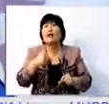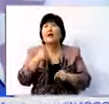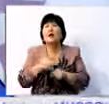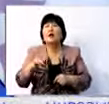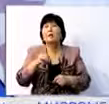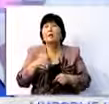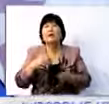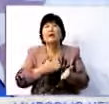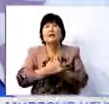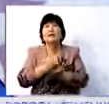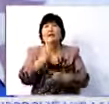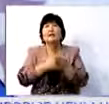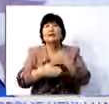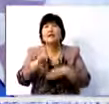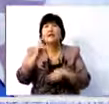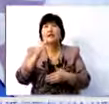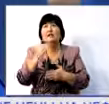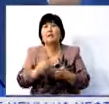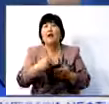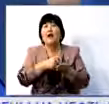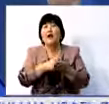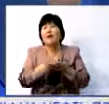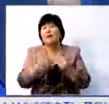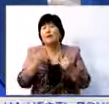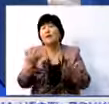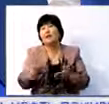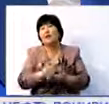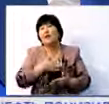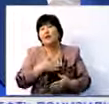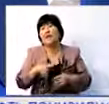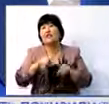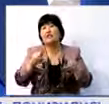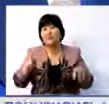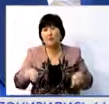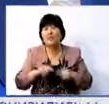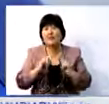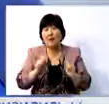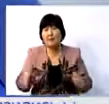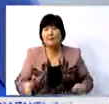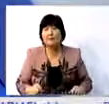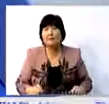управление координации занятости и социальных программ отметило это достижение благодарственными письмами.